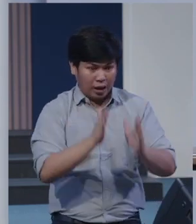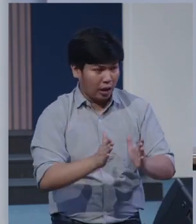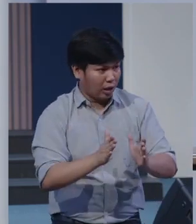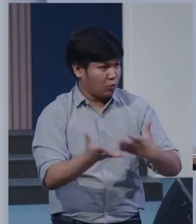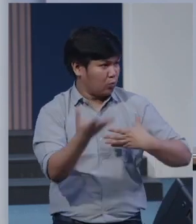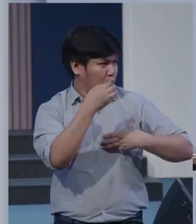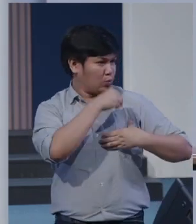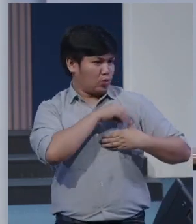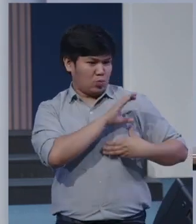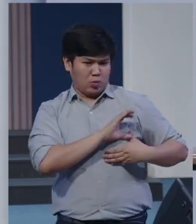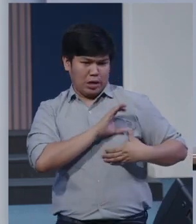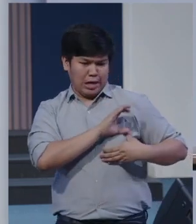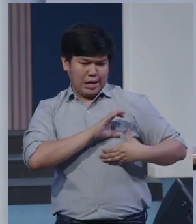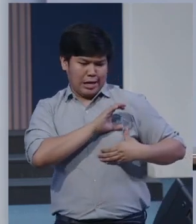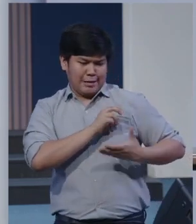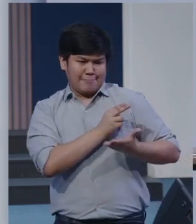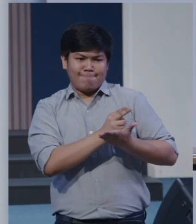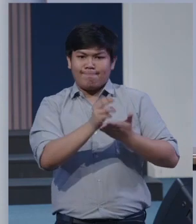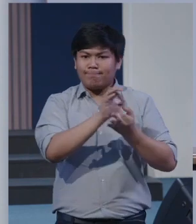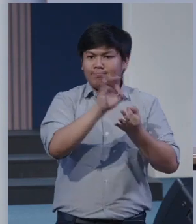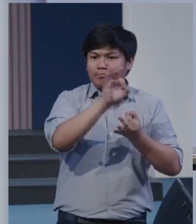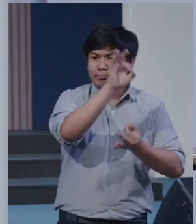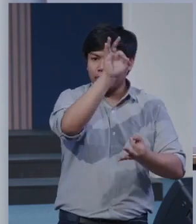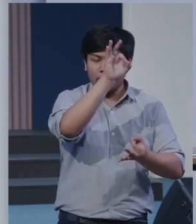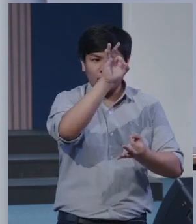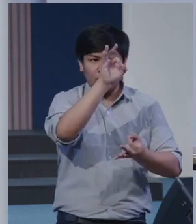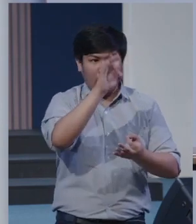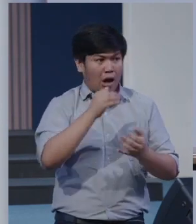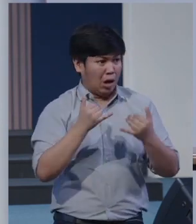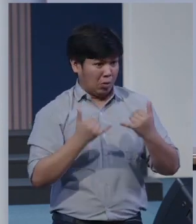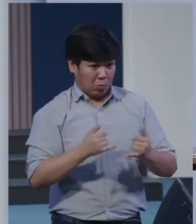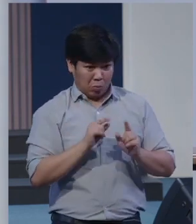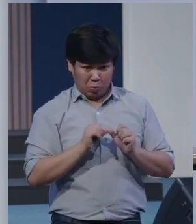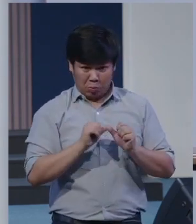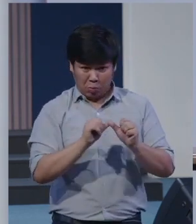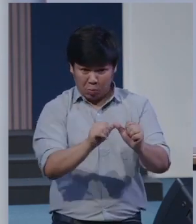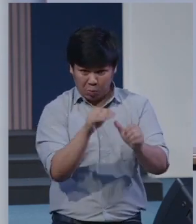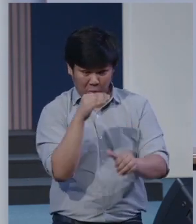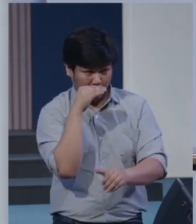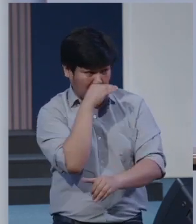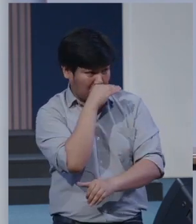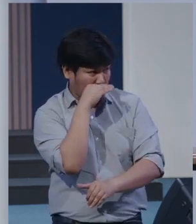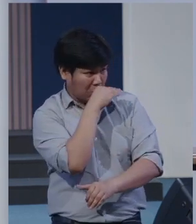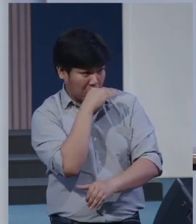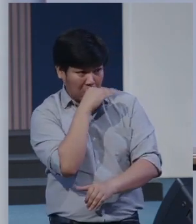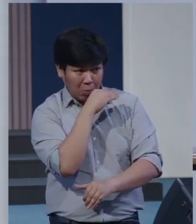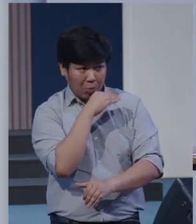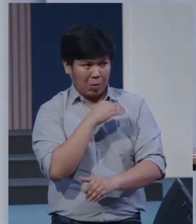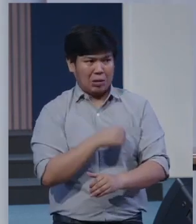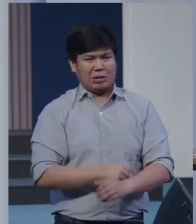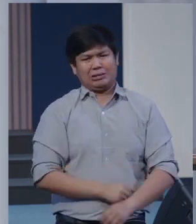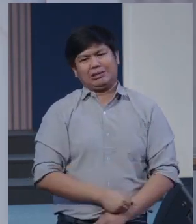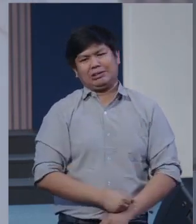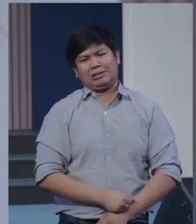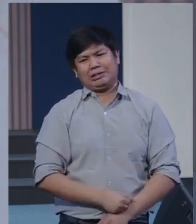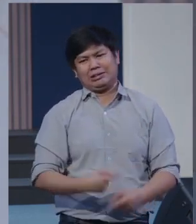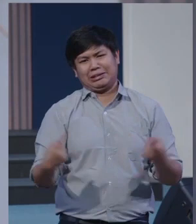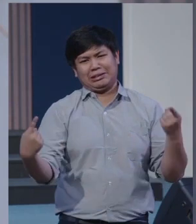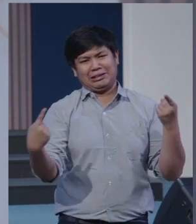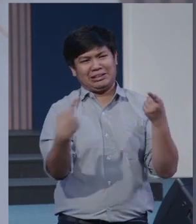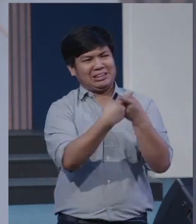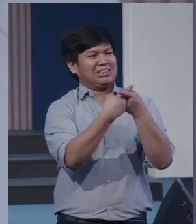natin ang pagbabagong diwa na mula sa Espiritu Santo hindi na tayo